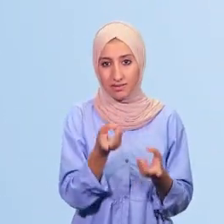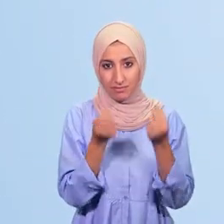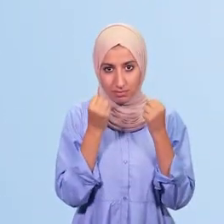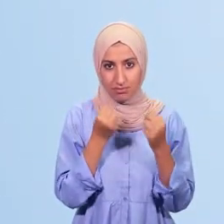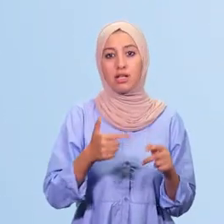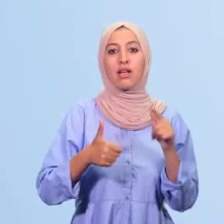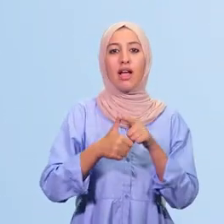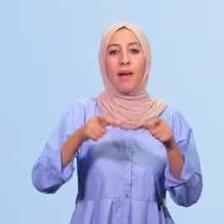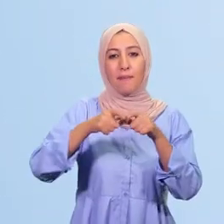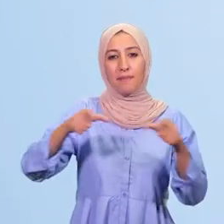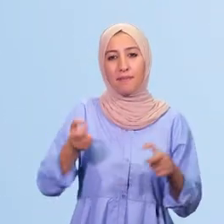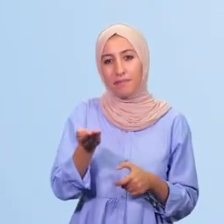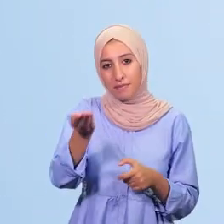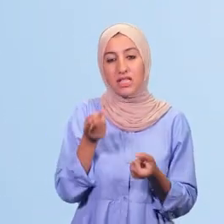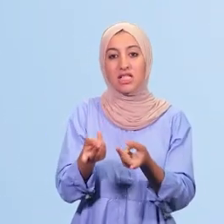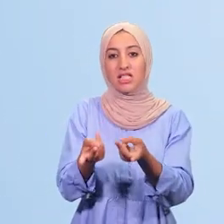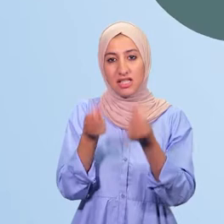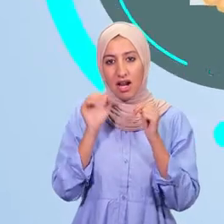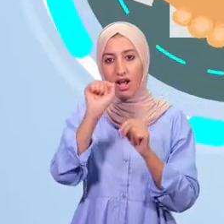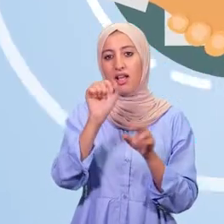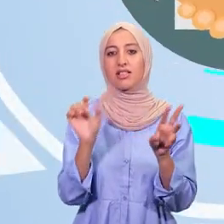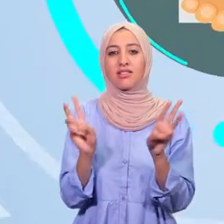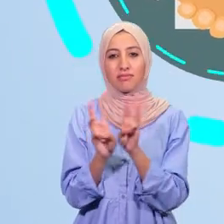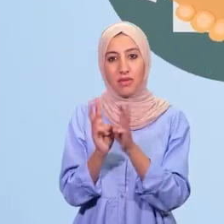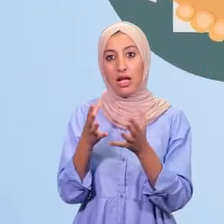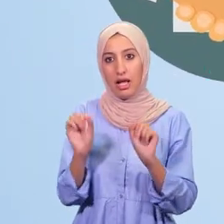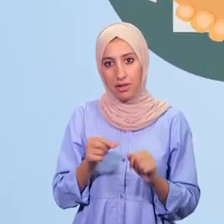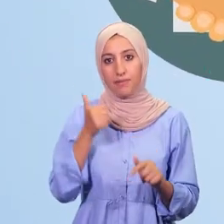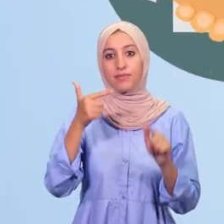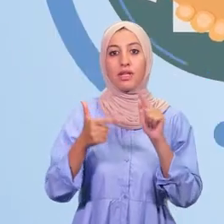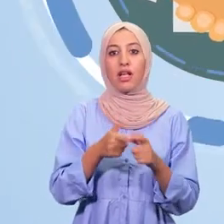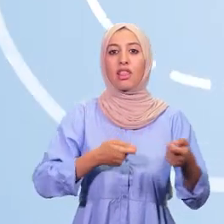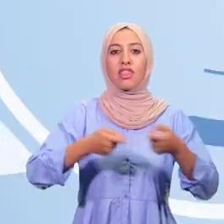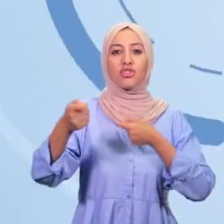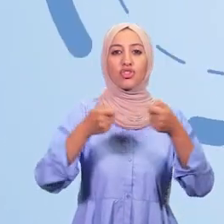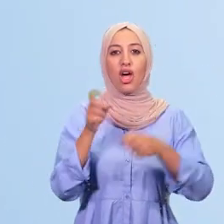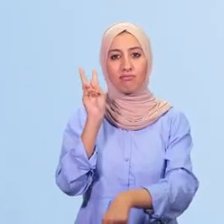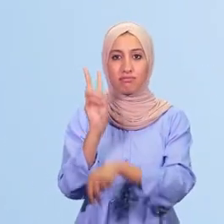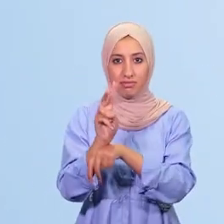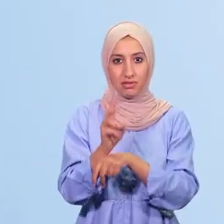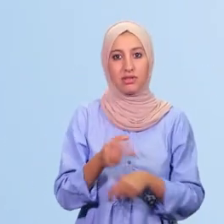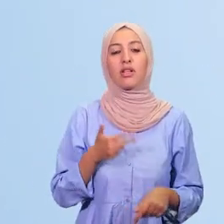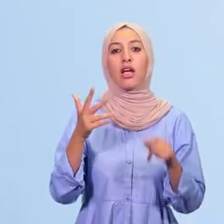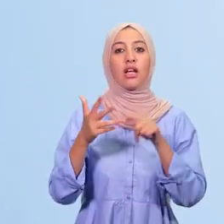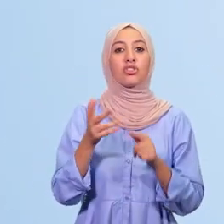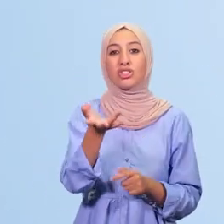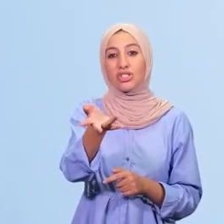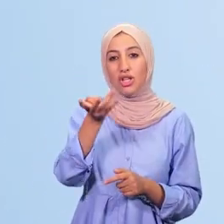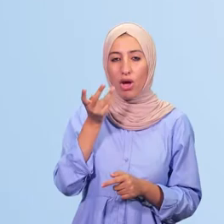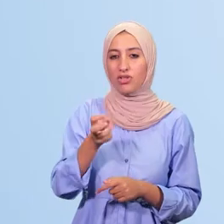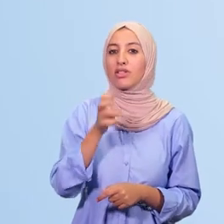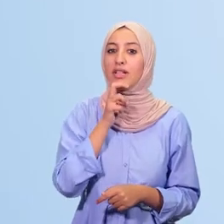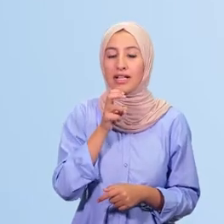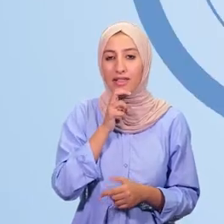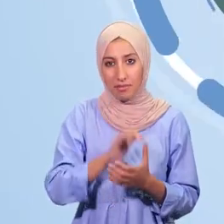معلومات البطاقات الائتمانية من خلال المواقع الإلكترونية، عقد صفقات تجارية وهمية، الوعود بالزواج من خلال